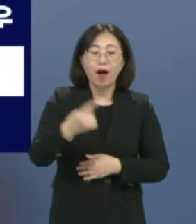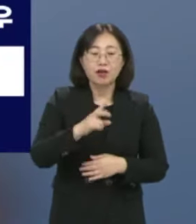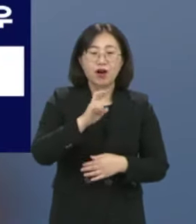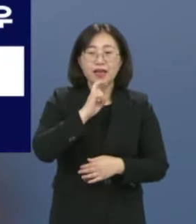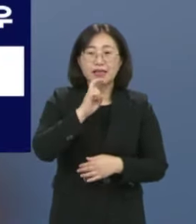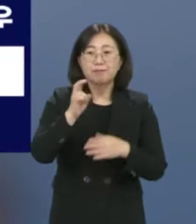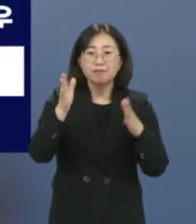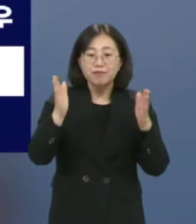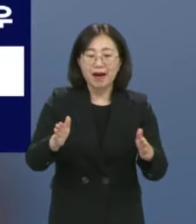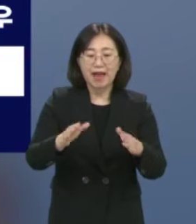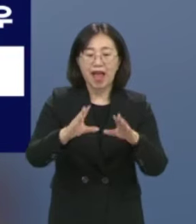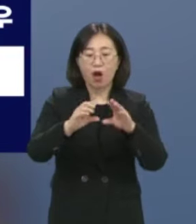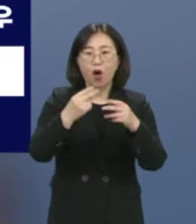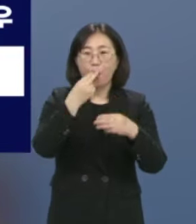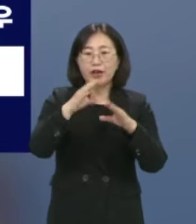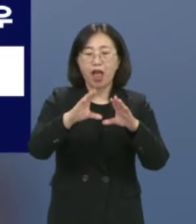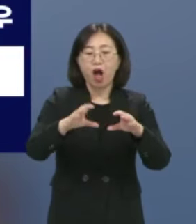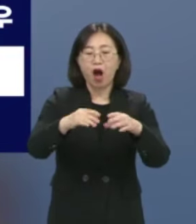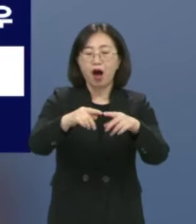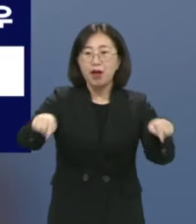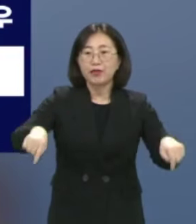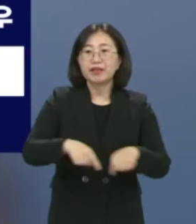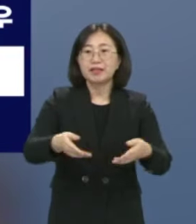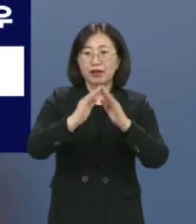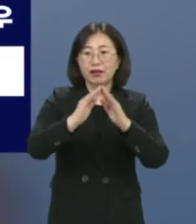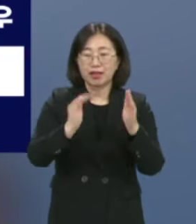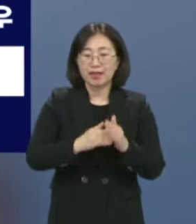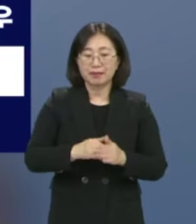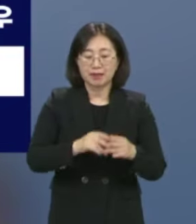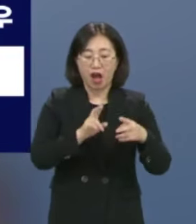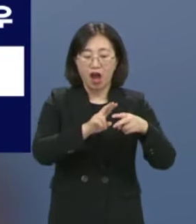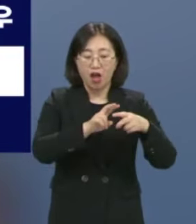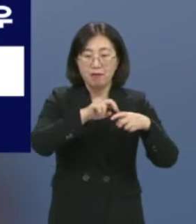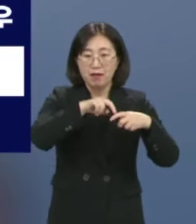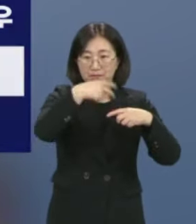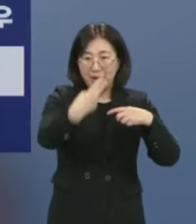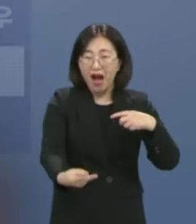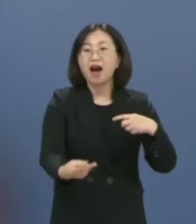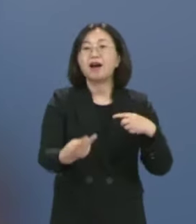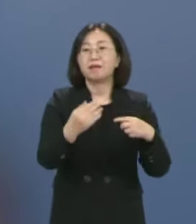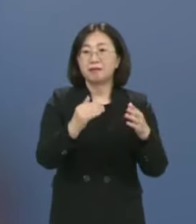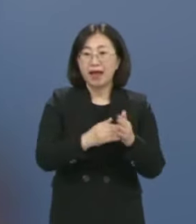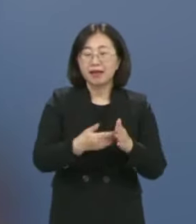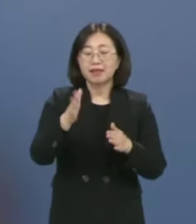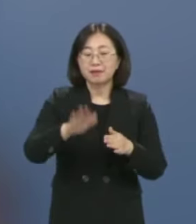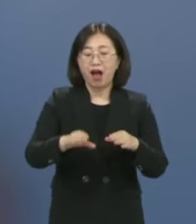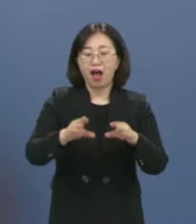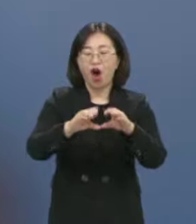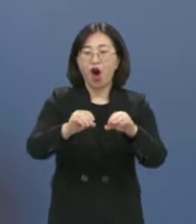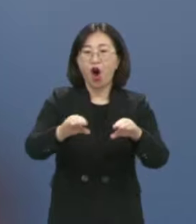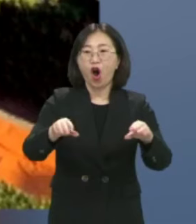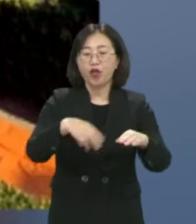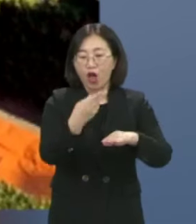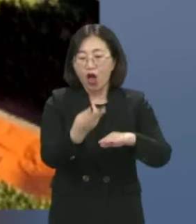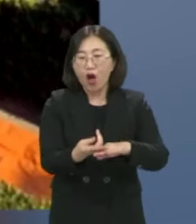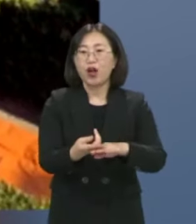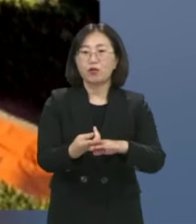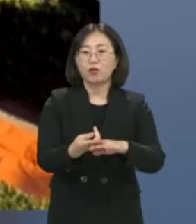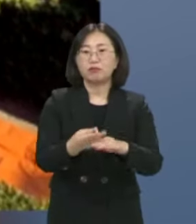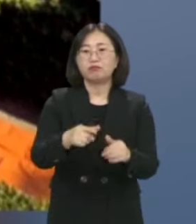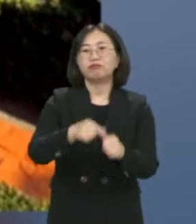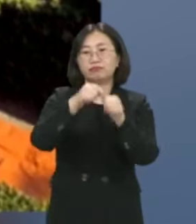에어매트를 설치했습니다 난간에 있던 20대 남성은 추락했지만 에어매트에 떨어졌고 부상 없이